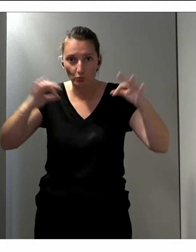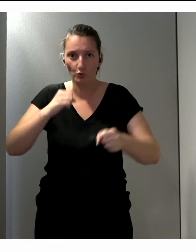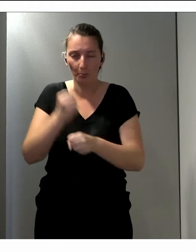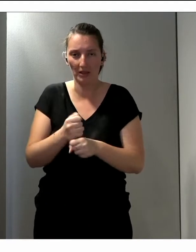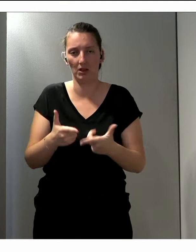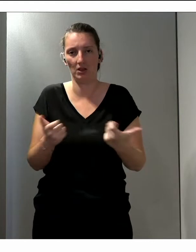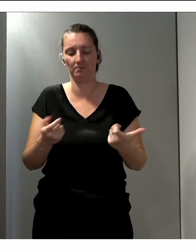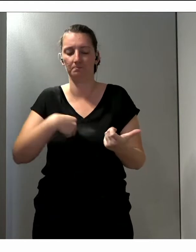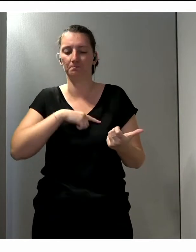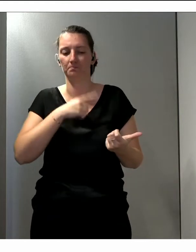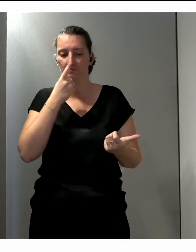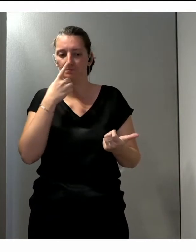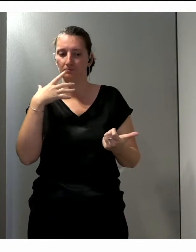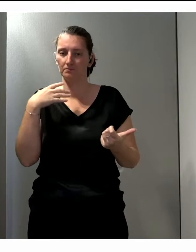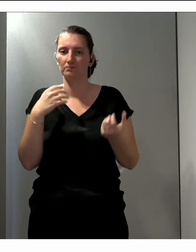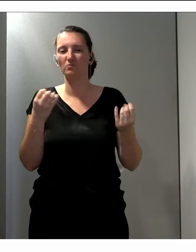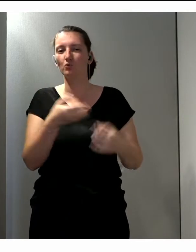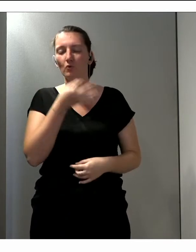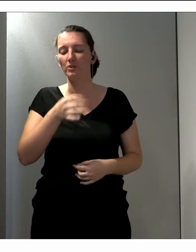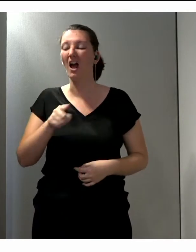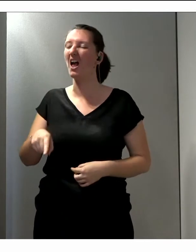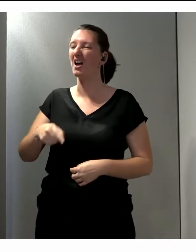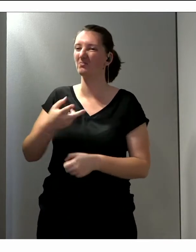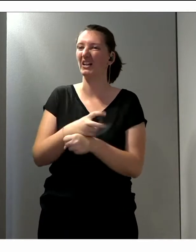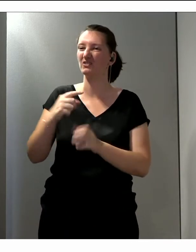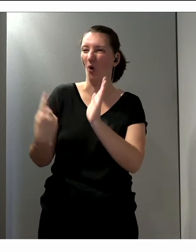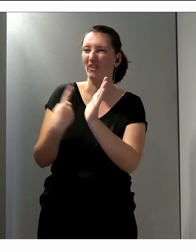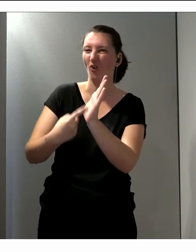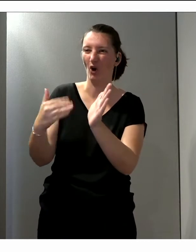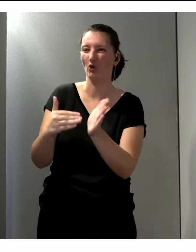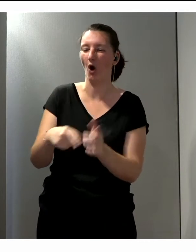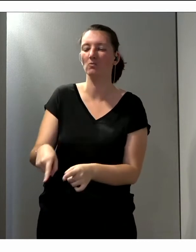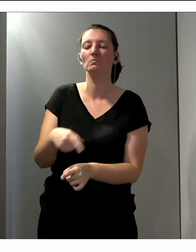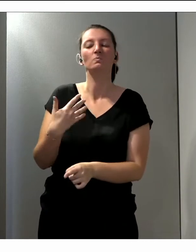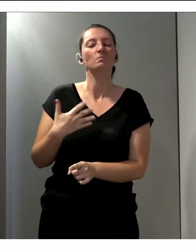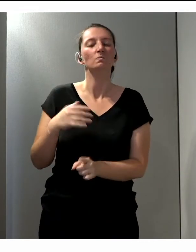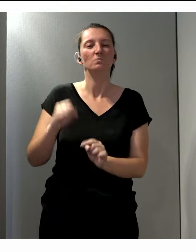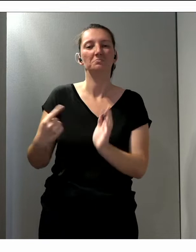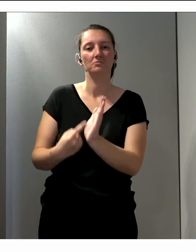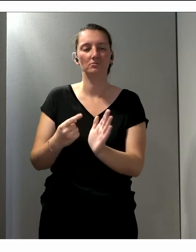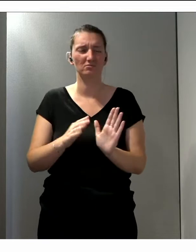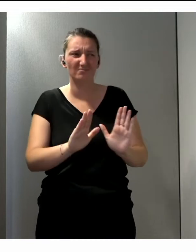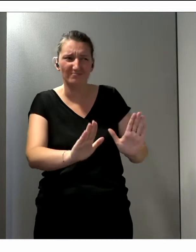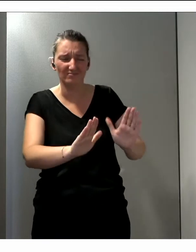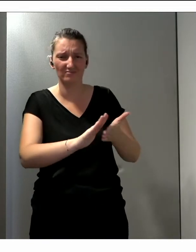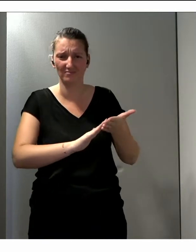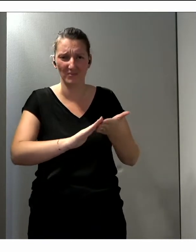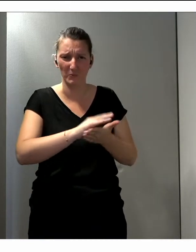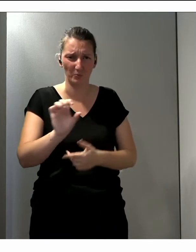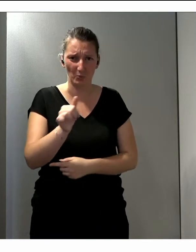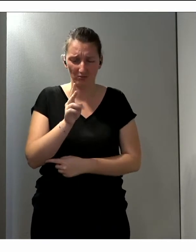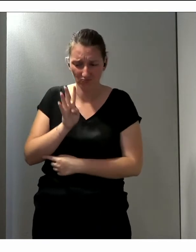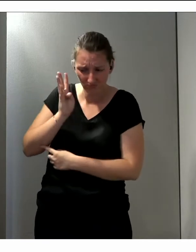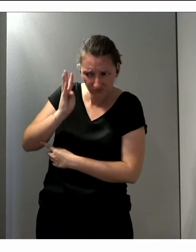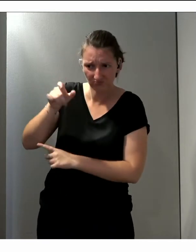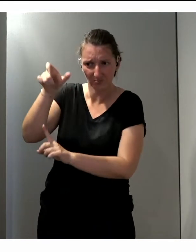de risque de la récidive soit souvent en fait mise en avant par les experts et retenue par les juges, sans même analyser l'état physique de la